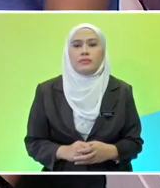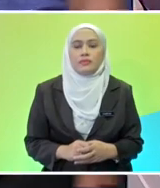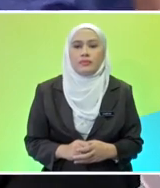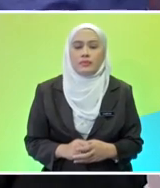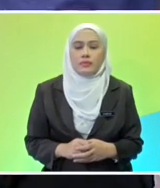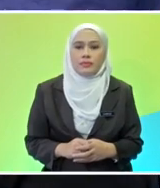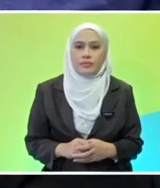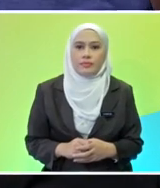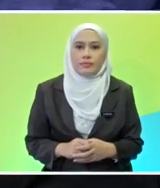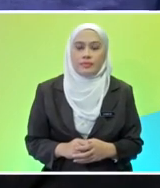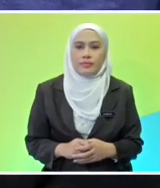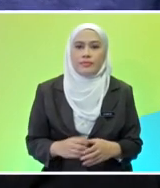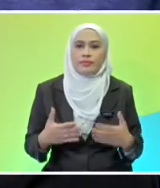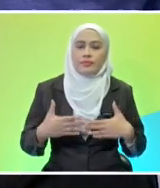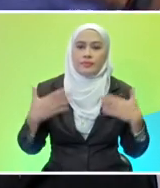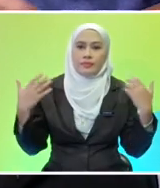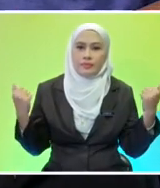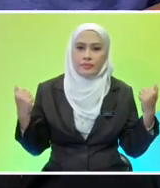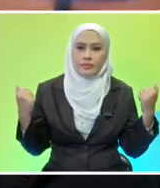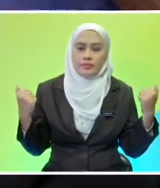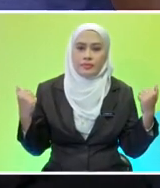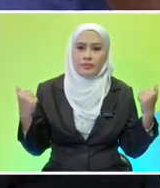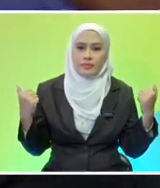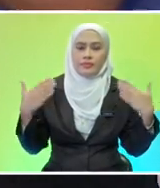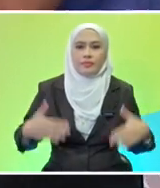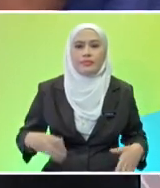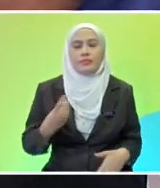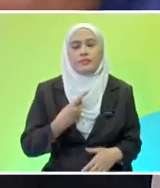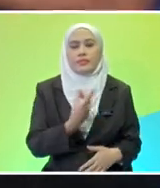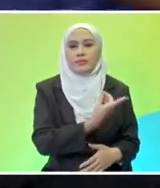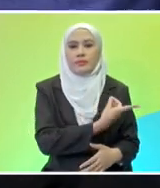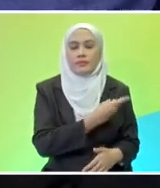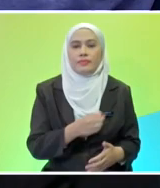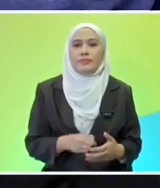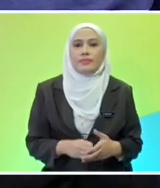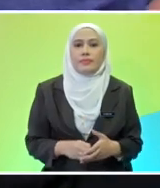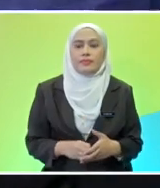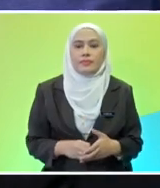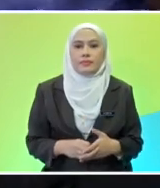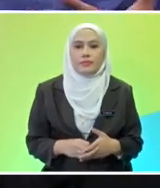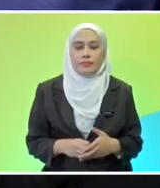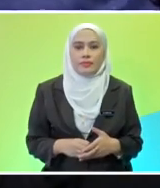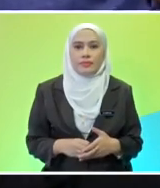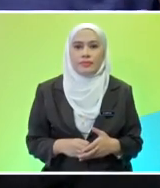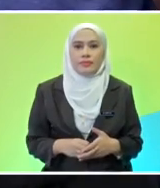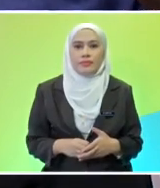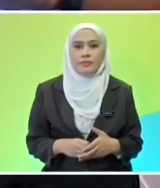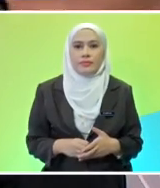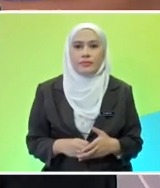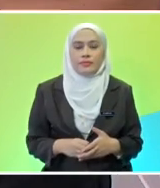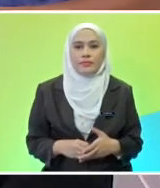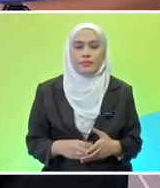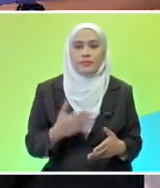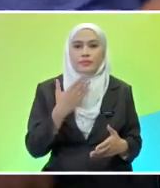bergerak, dia akan menyihatkan tubuh badan kita. Dia memberikan kesan yang positif, impak yang positif kepada tubuh badan dan diri